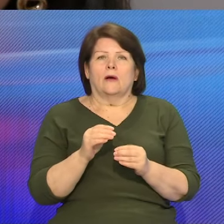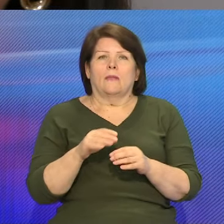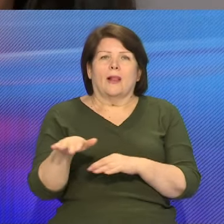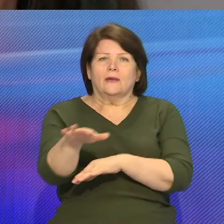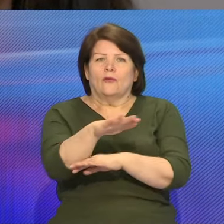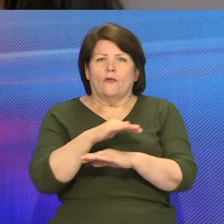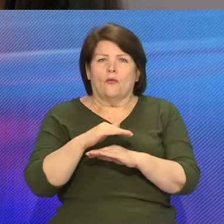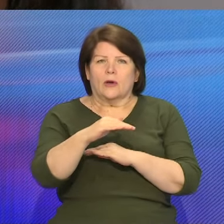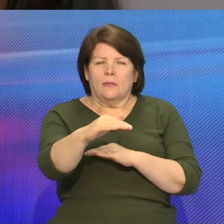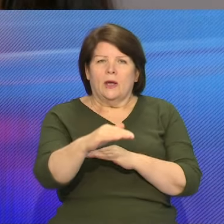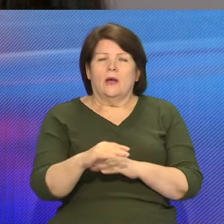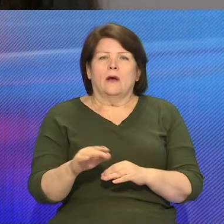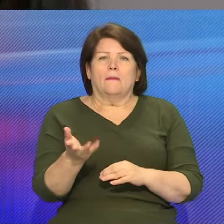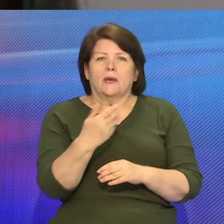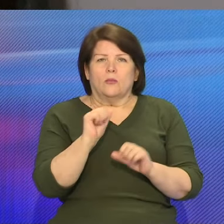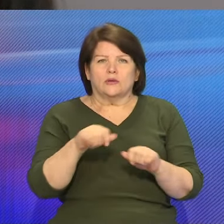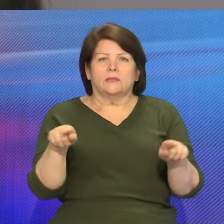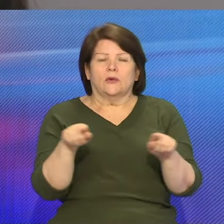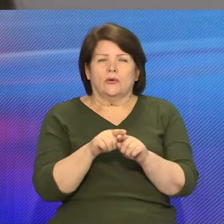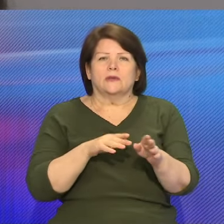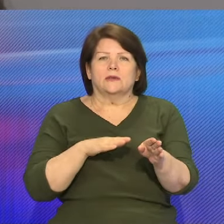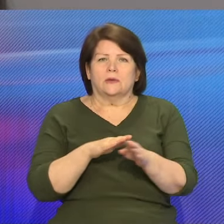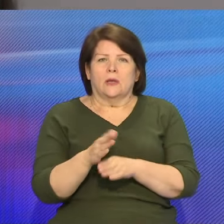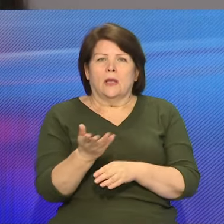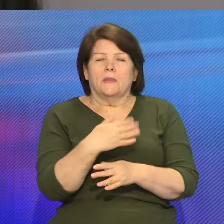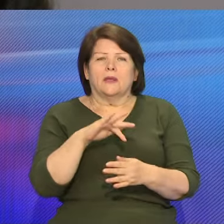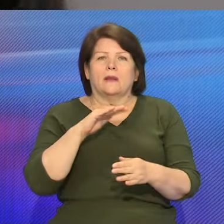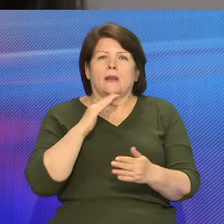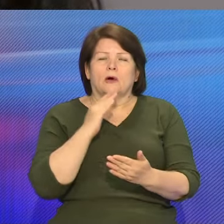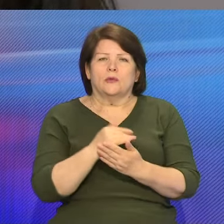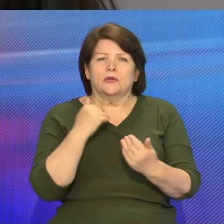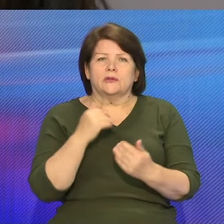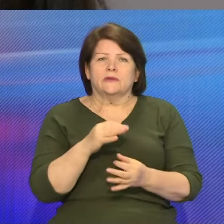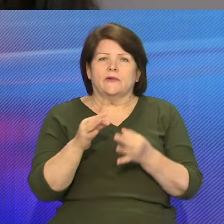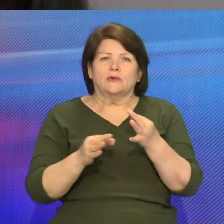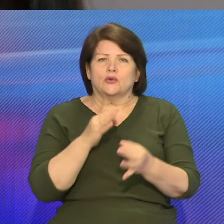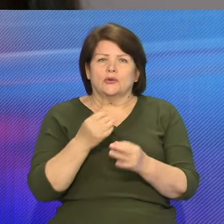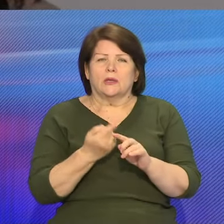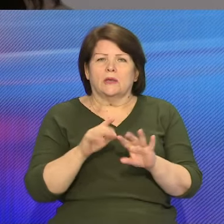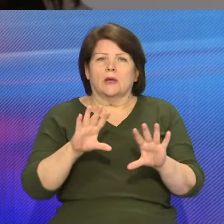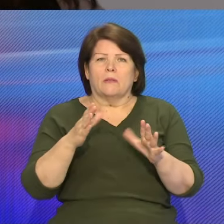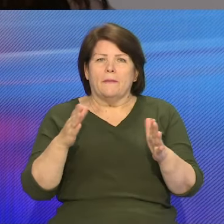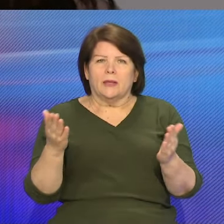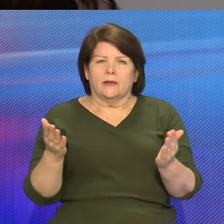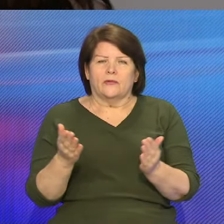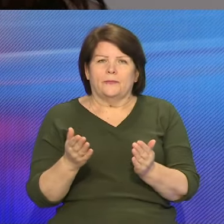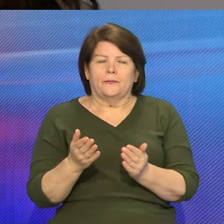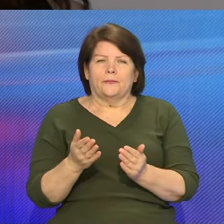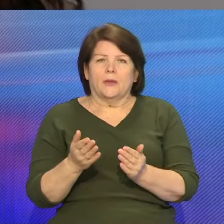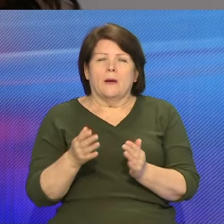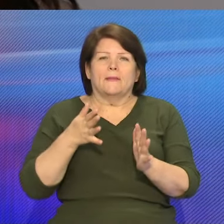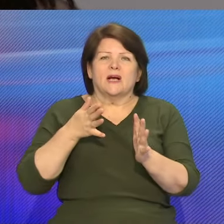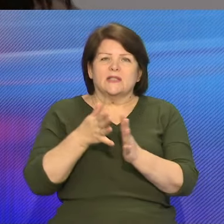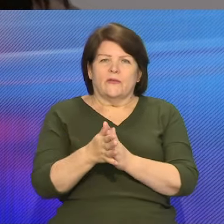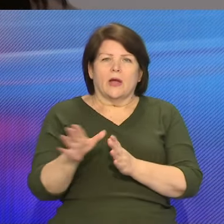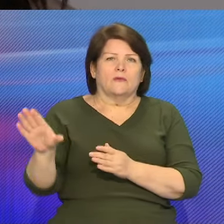мы, в принципе, тоже можем осуществлять. И сейчас мы находимся в стадии обсуждения этих моментов. Мы осваиваем